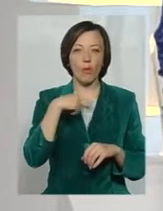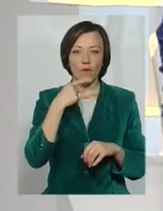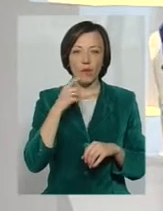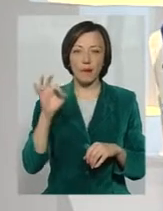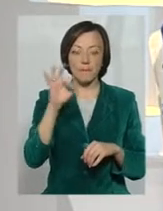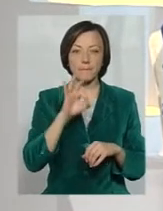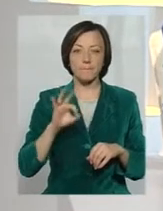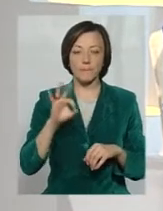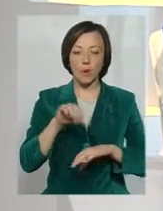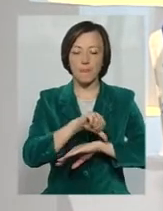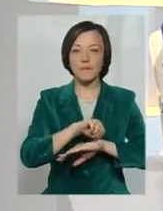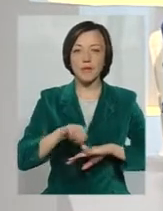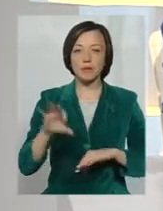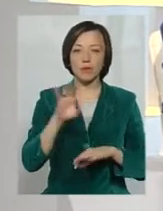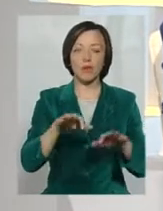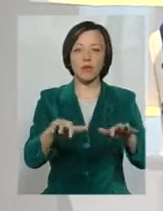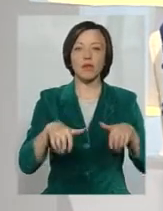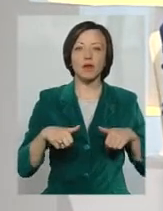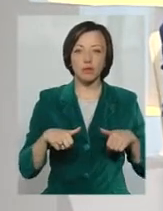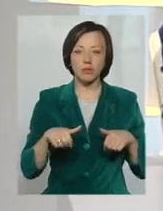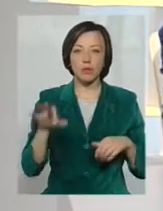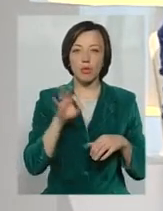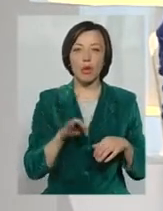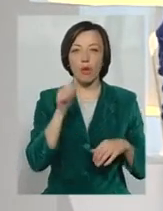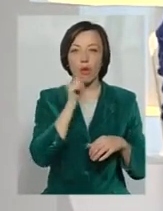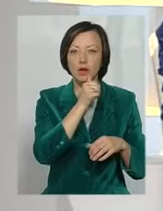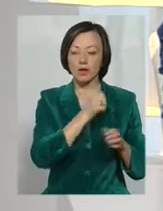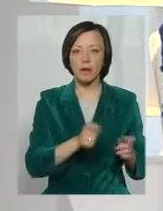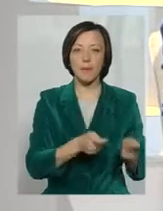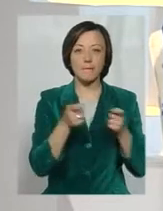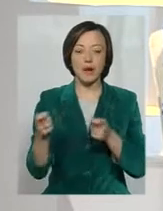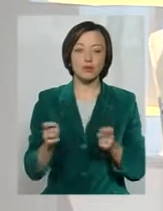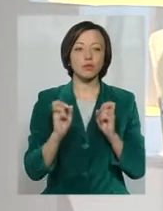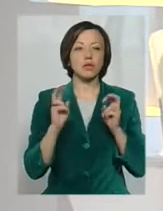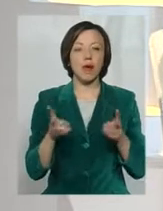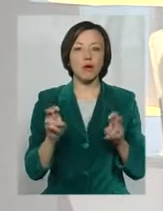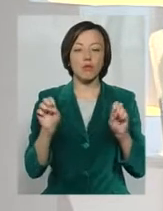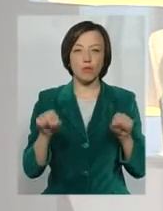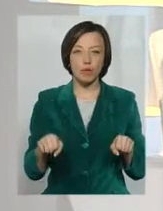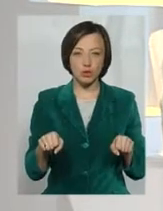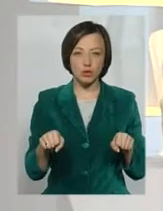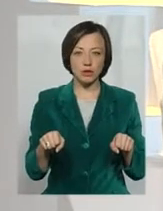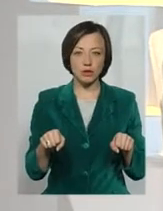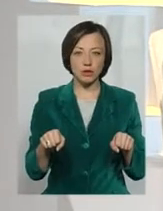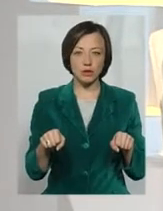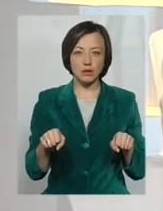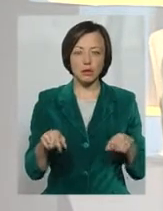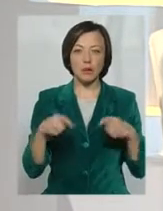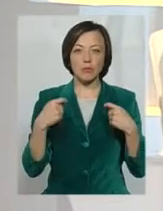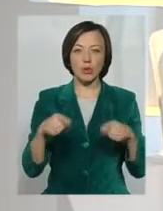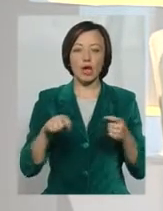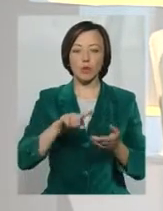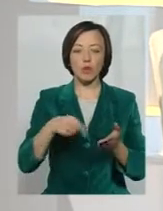про митницю, про вилучення, скажімо так, про контрабанду. Яким чином можна продати комунальне майно